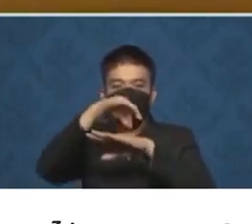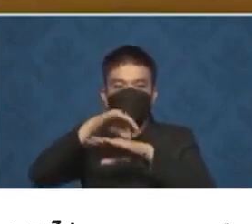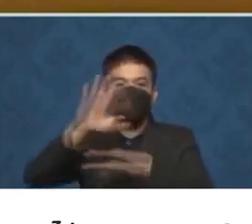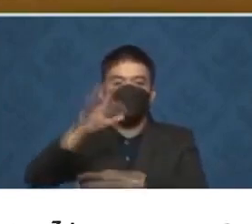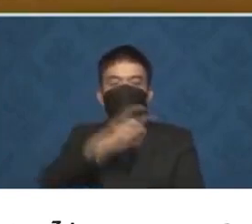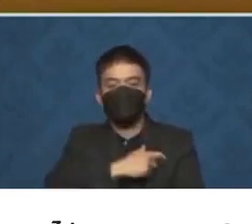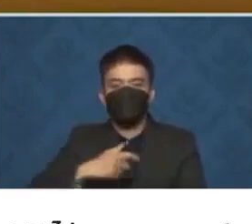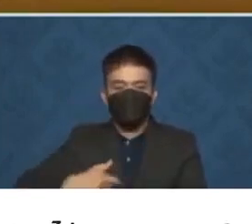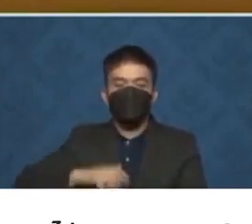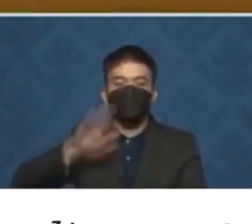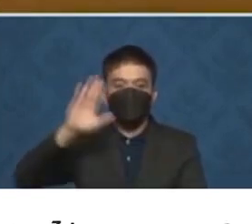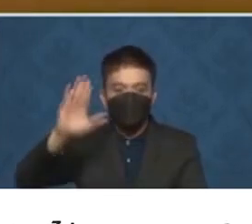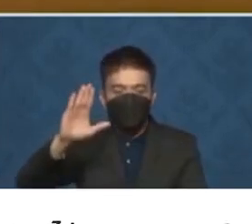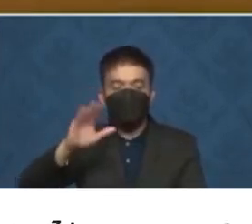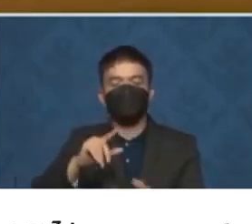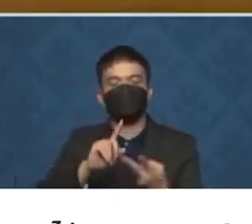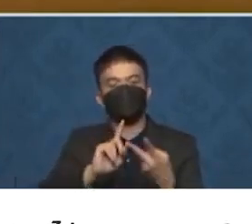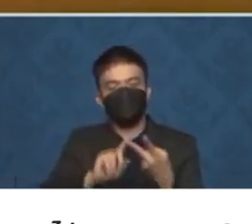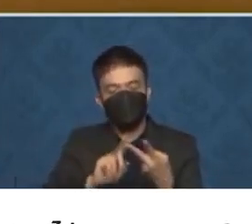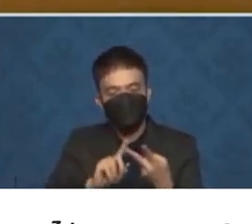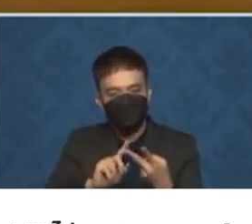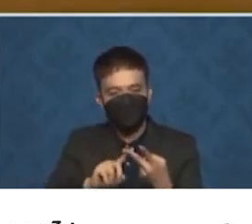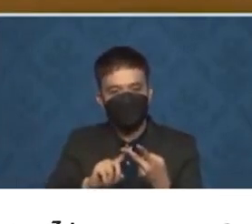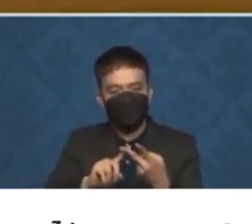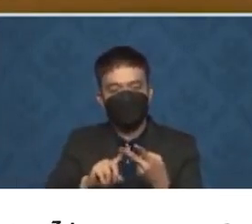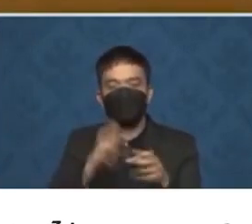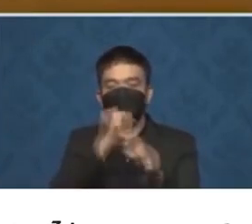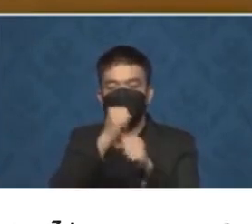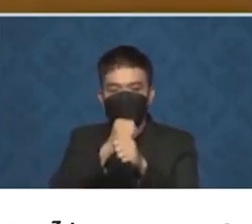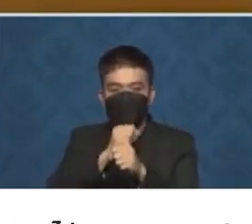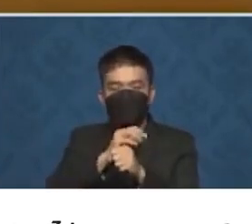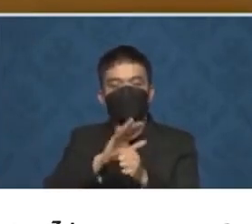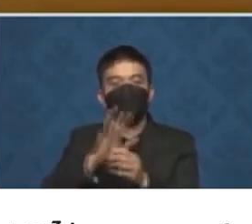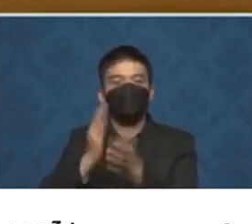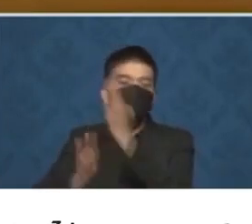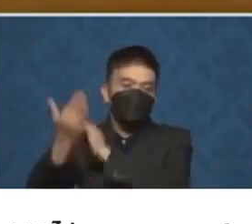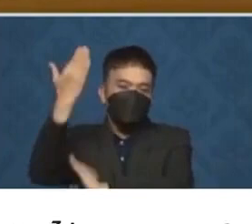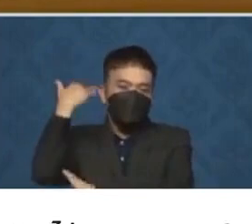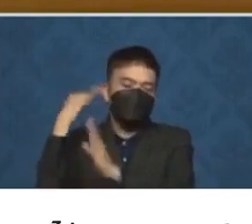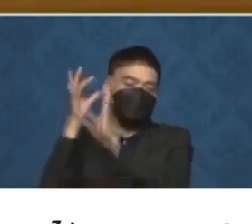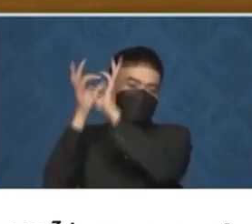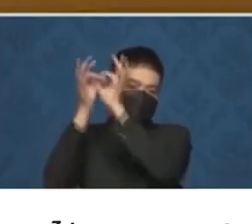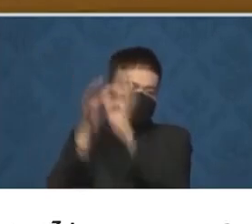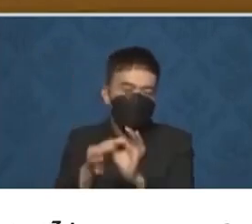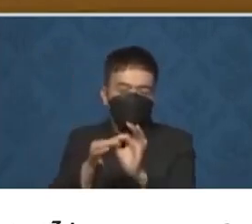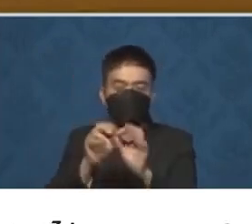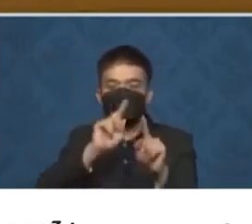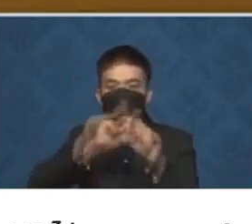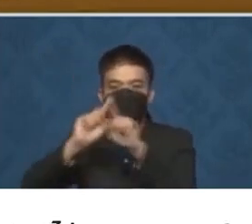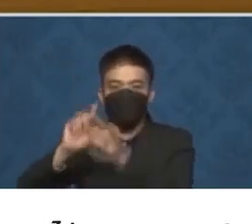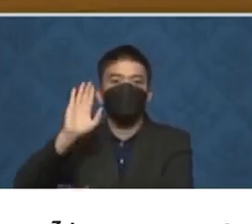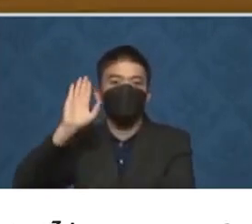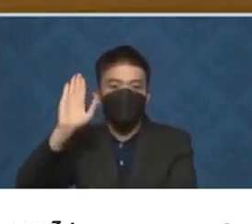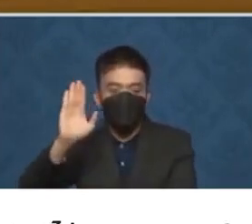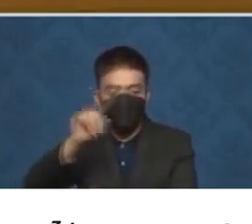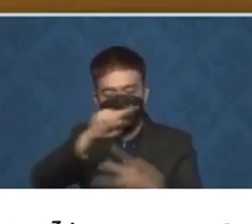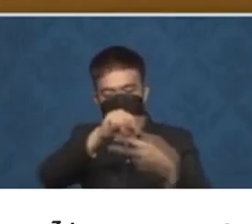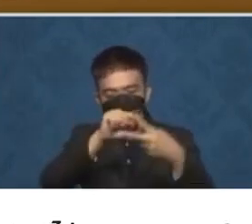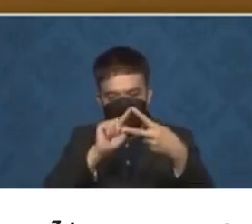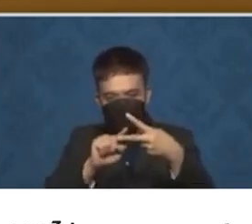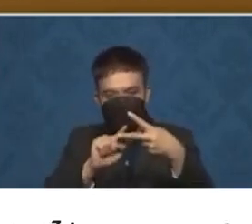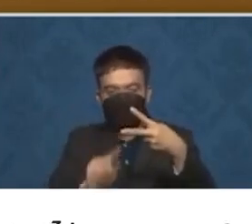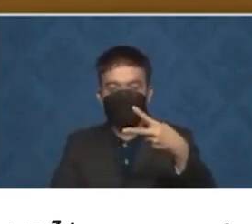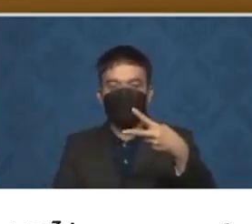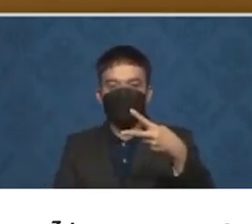จรวมถึงพระราชกรณียกิจตามประเพณีการปกครองทั้งหลายนะครับรวมถึงการ